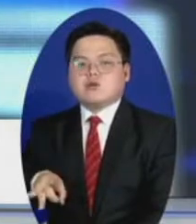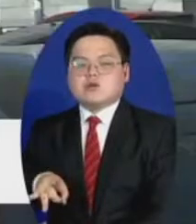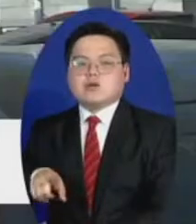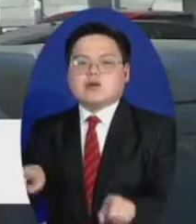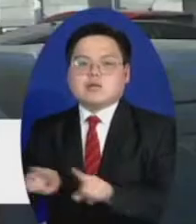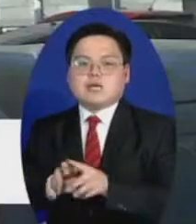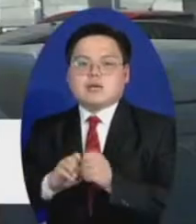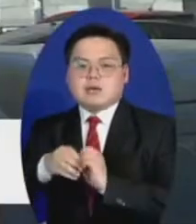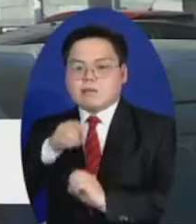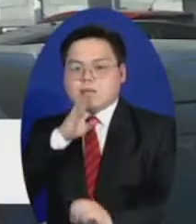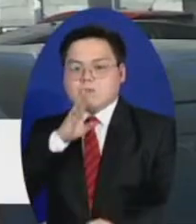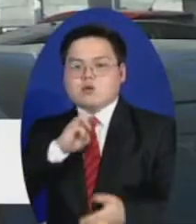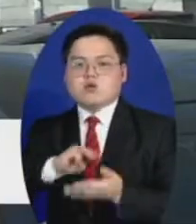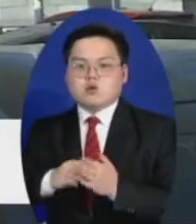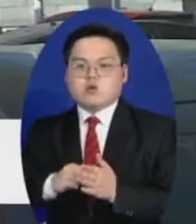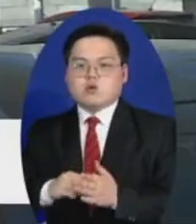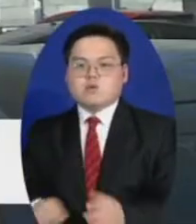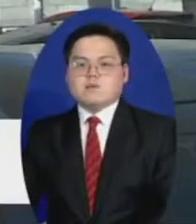байна.